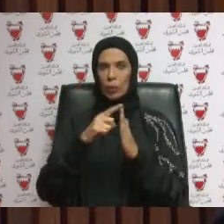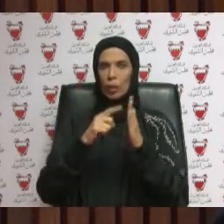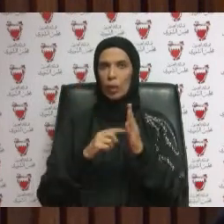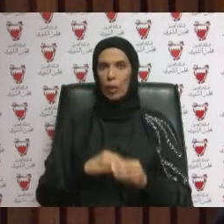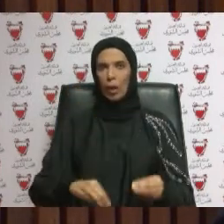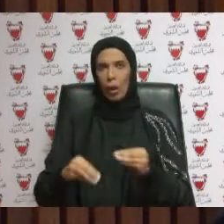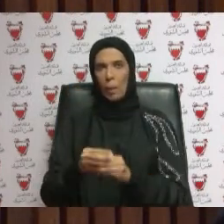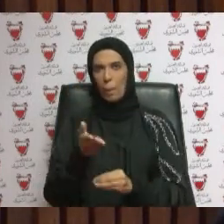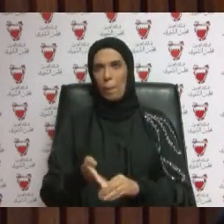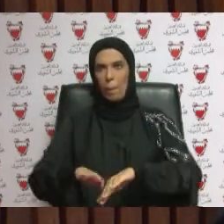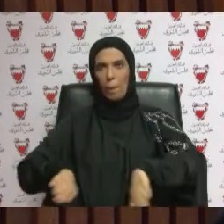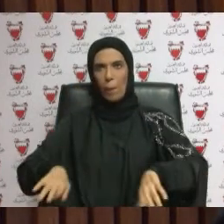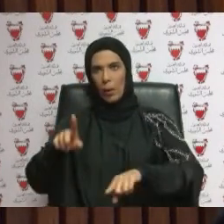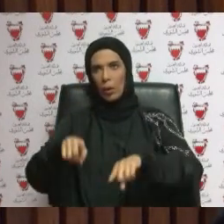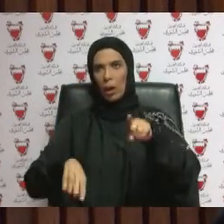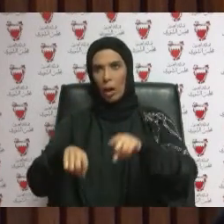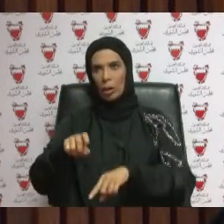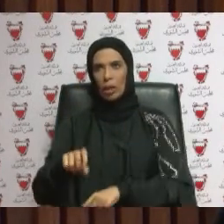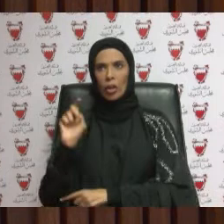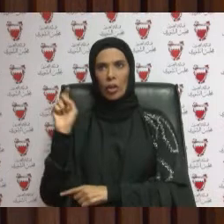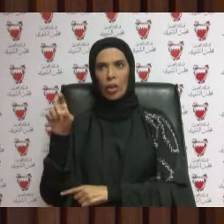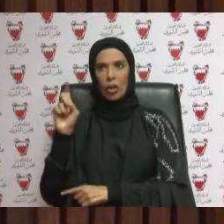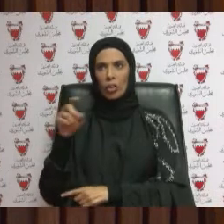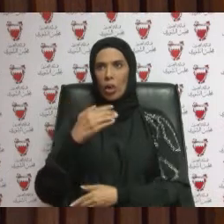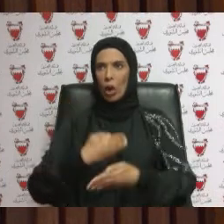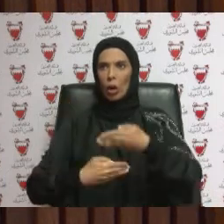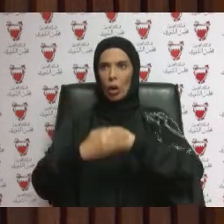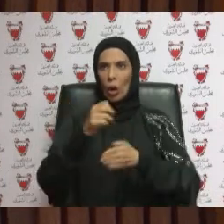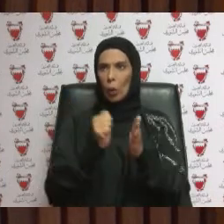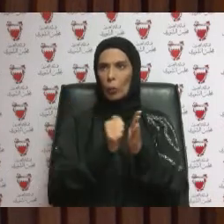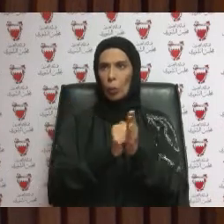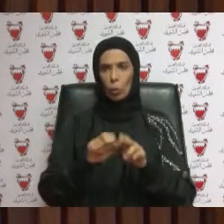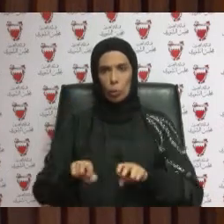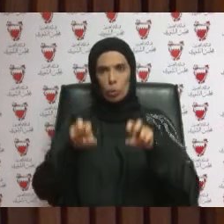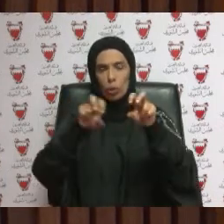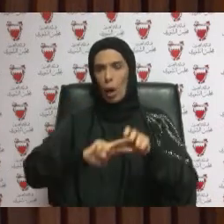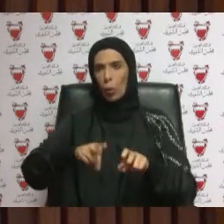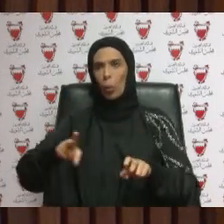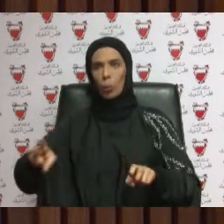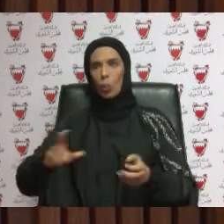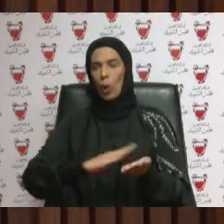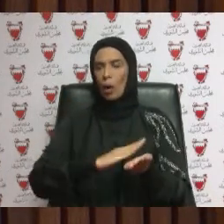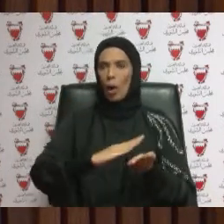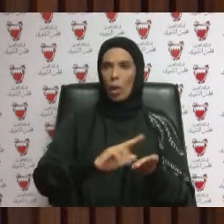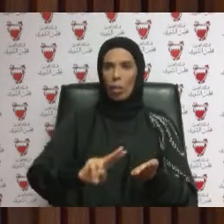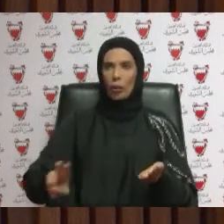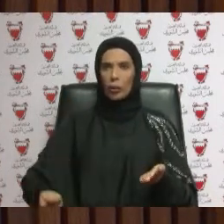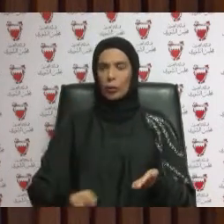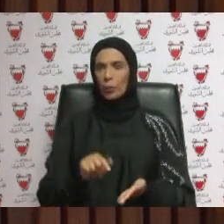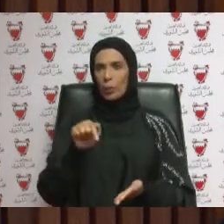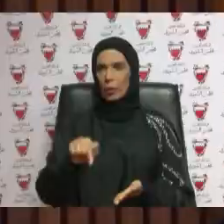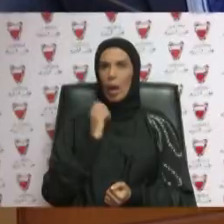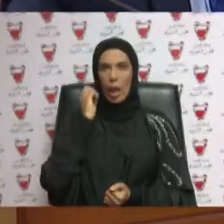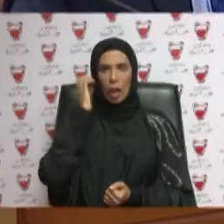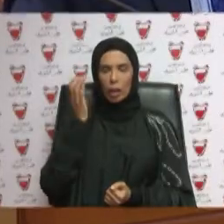بتعديل بعض أحكام قانون إيجار العقارات الصادر بالقانون رقم 27 لسنة 2014 المعد